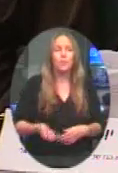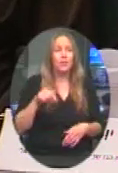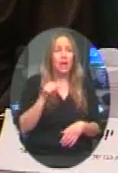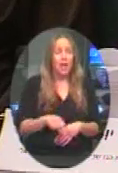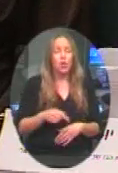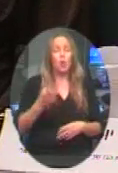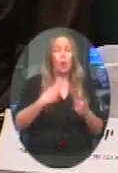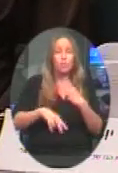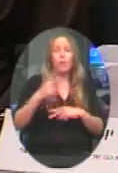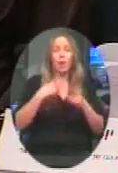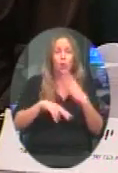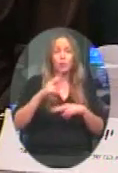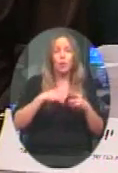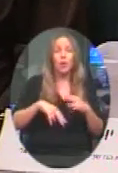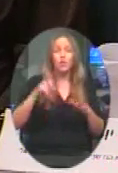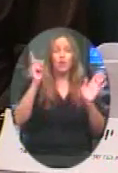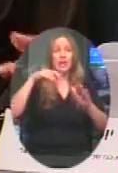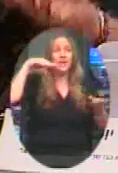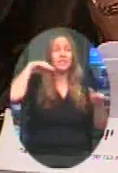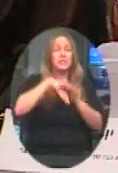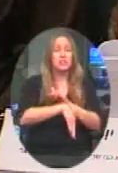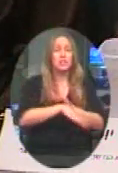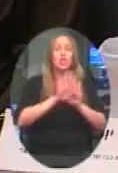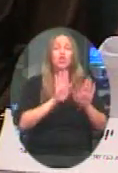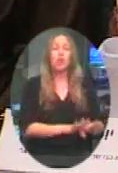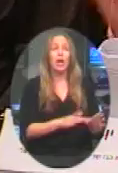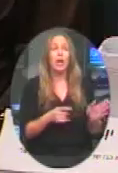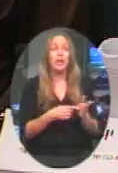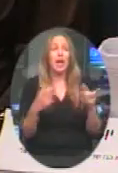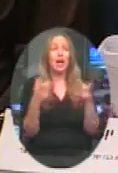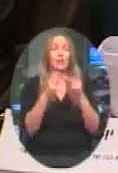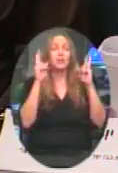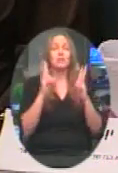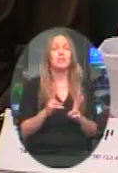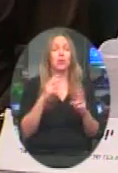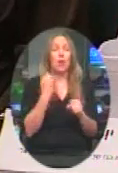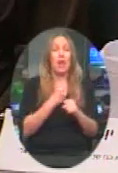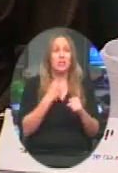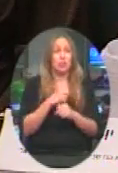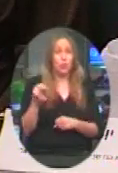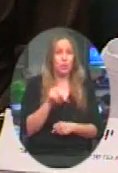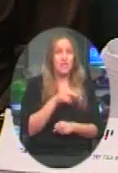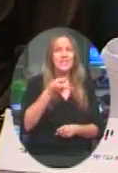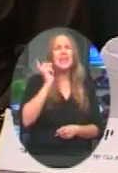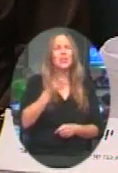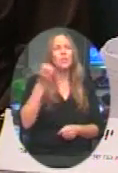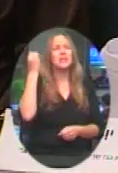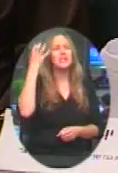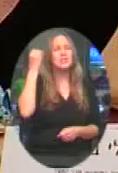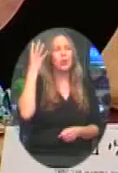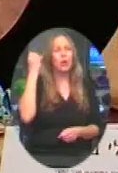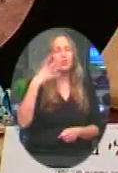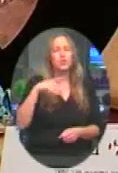הגז יישאר במעמקי האדמה. וכי החברות תפסקנה לעסוק בנושא, אינו איום סרק של שחקני